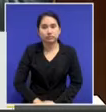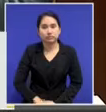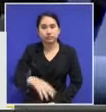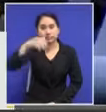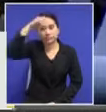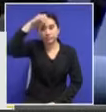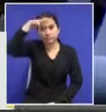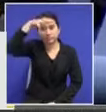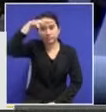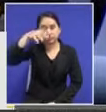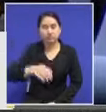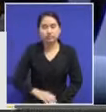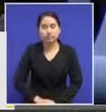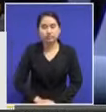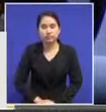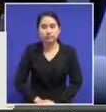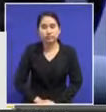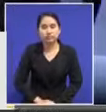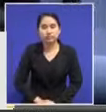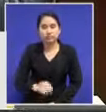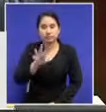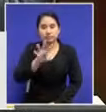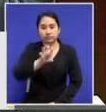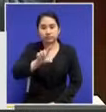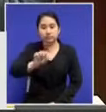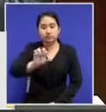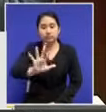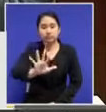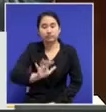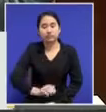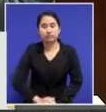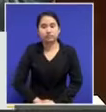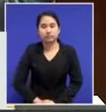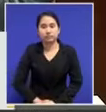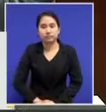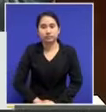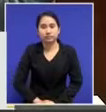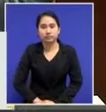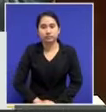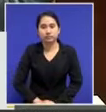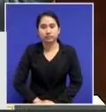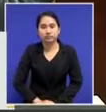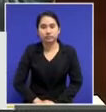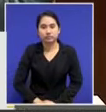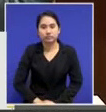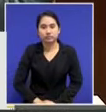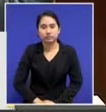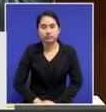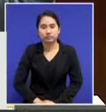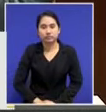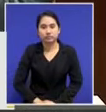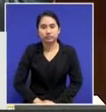าธรจึงรุ่งเรืองกิจค่ะ 425พลเอกมารุตปัดโชตสิ